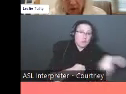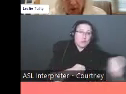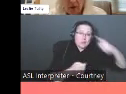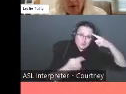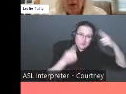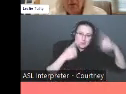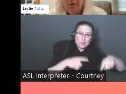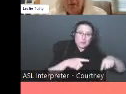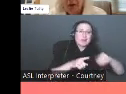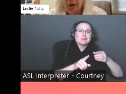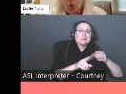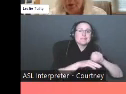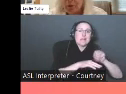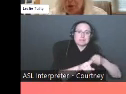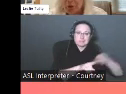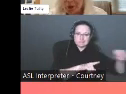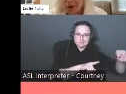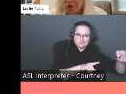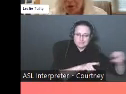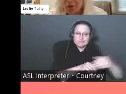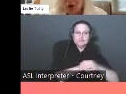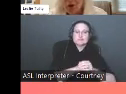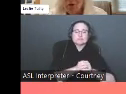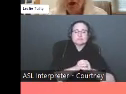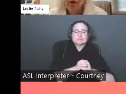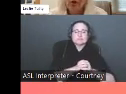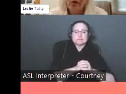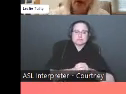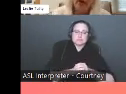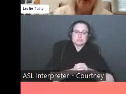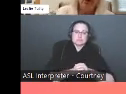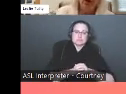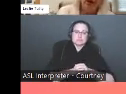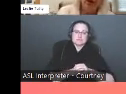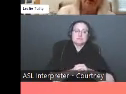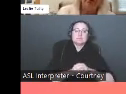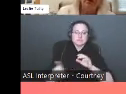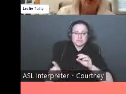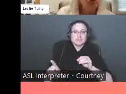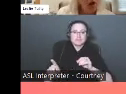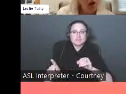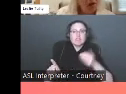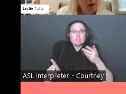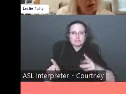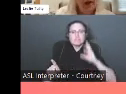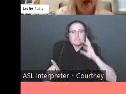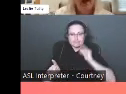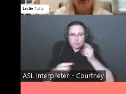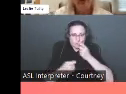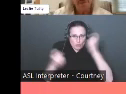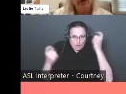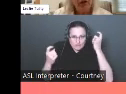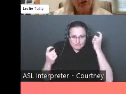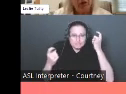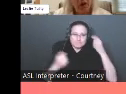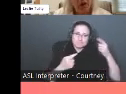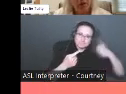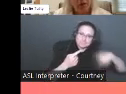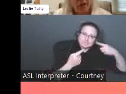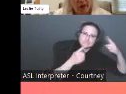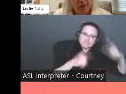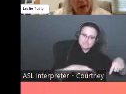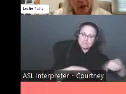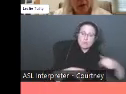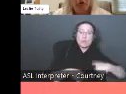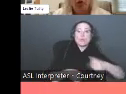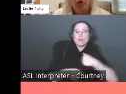Nous sommes tous d'accord dans l'univers du counseling. Pour les femmes victimes de l'AVC, elles sont